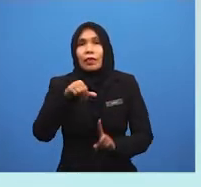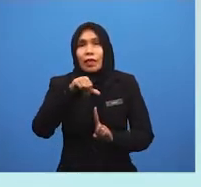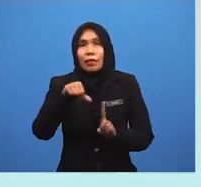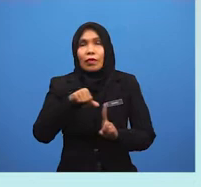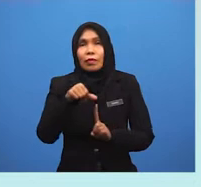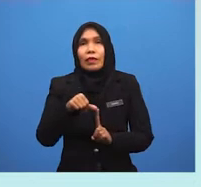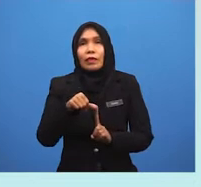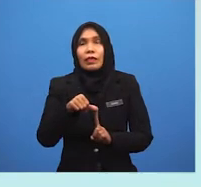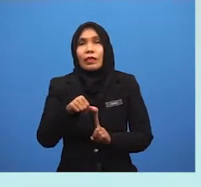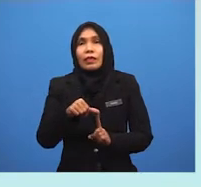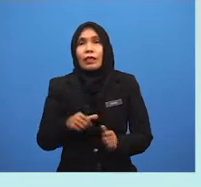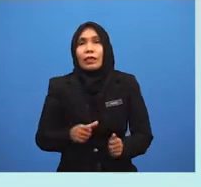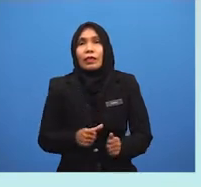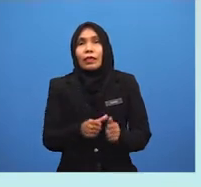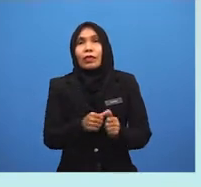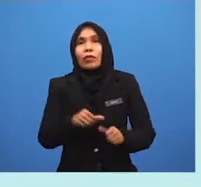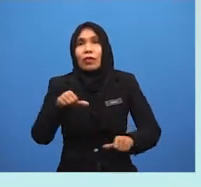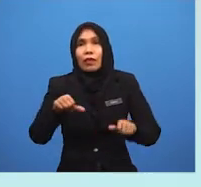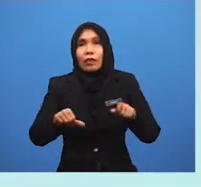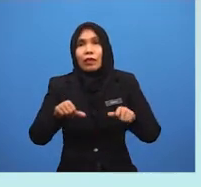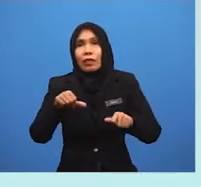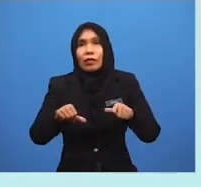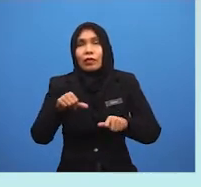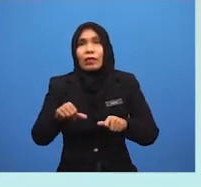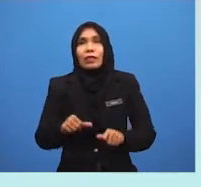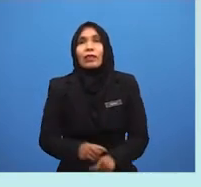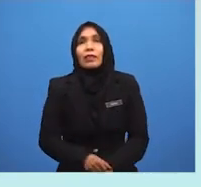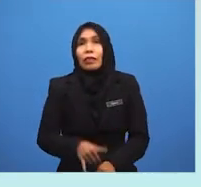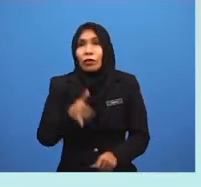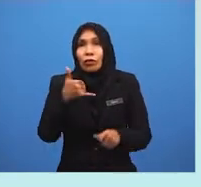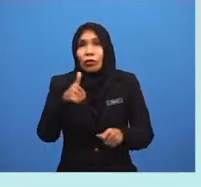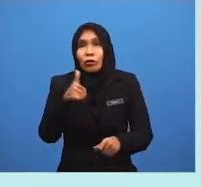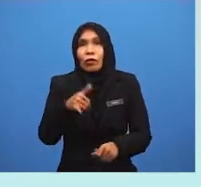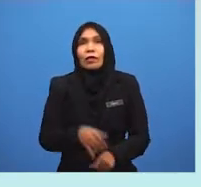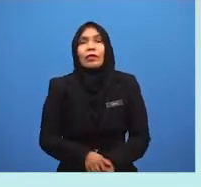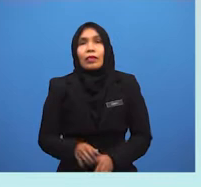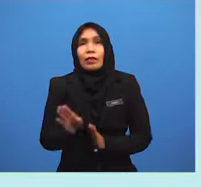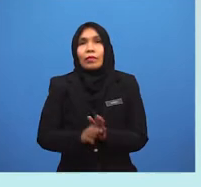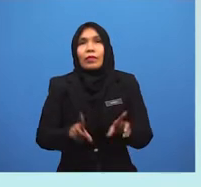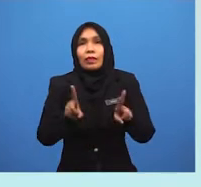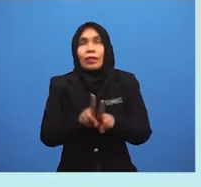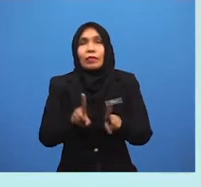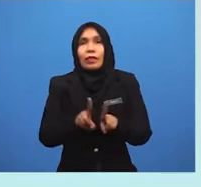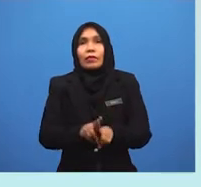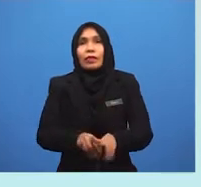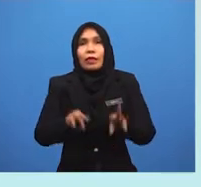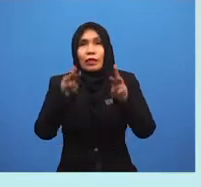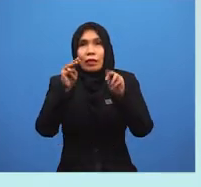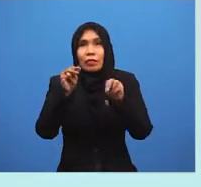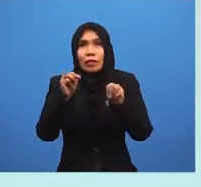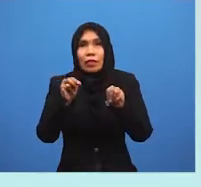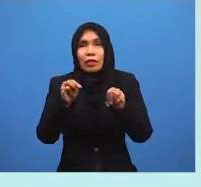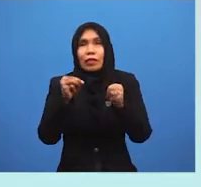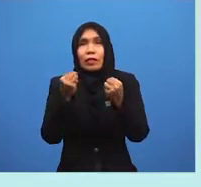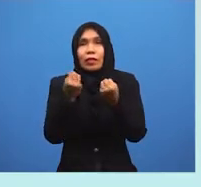apabila menyertai aktiviti sukan nikah bersama-sama dengan masyarakat setempat